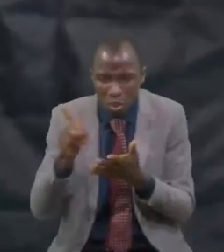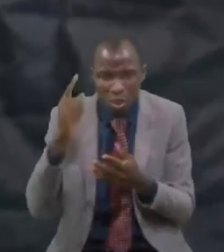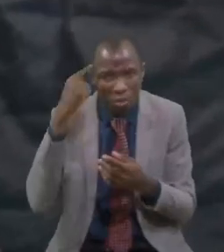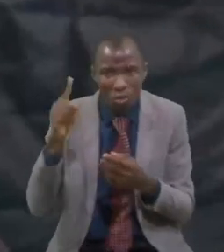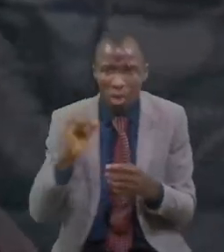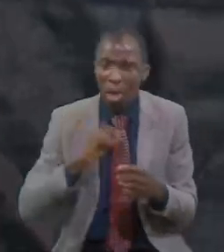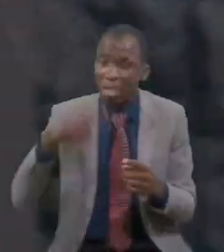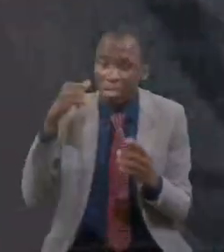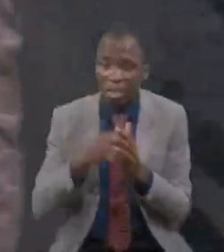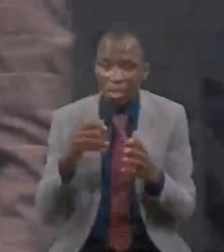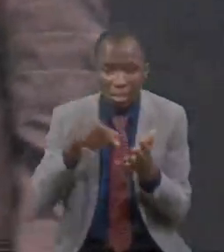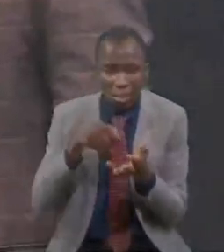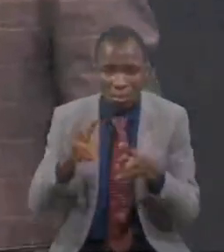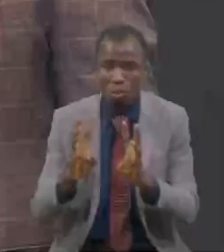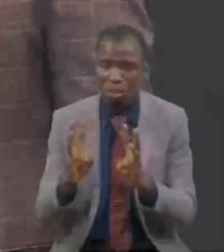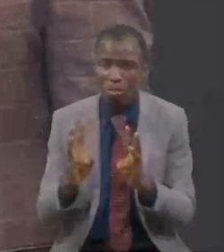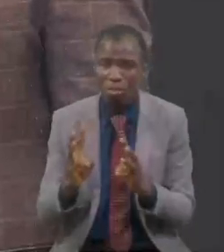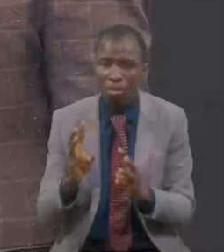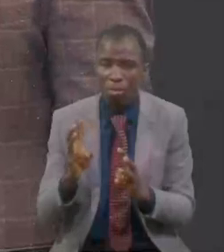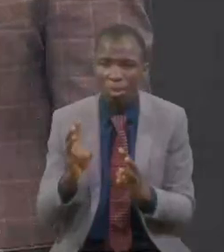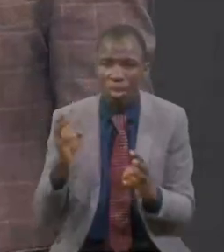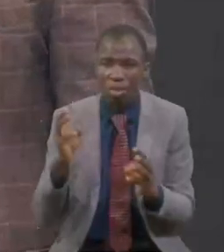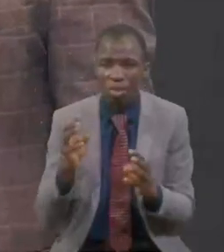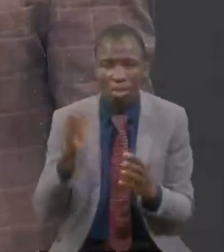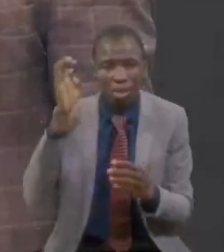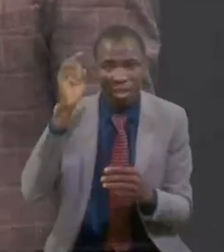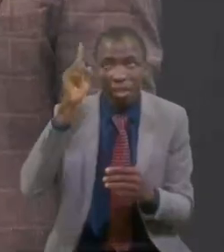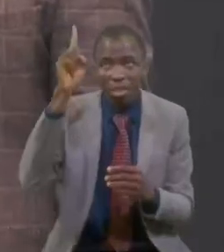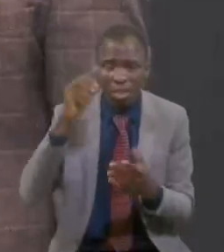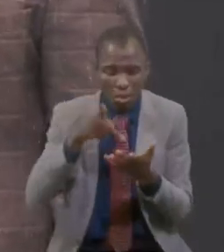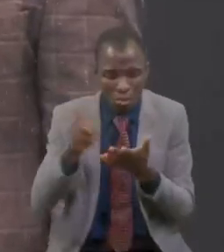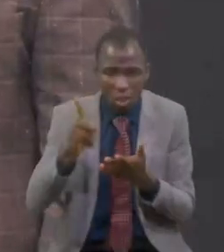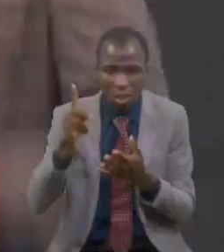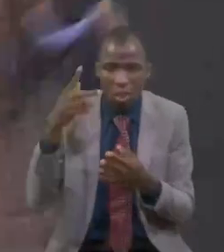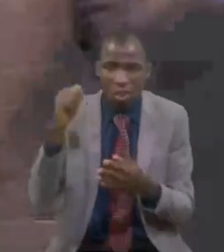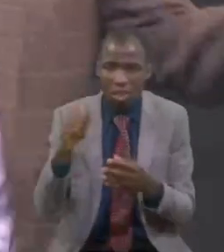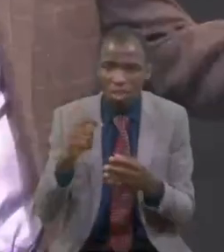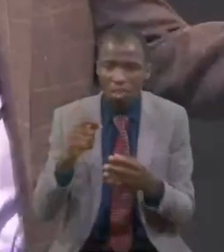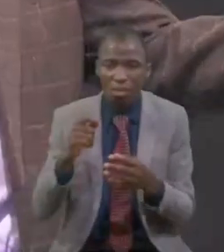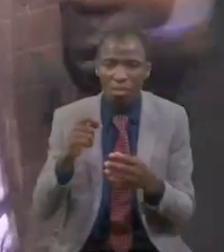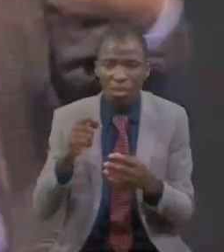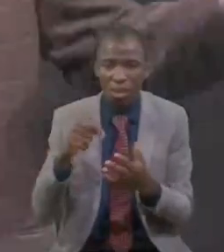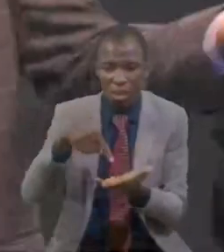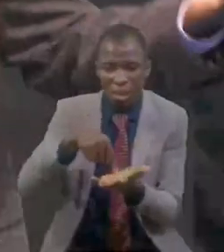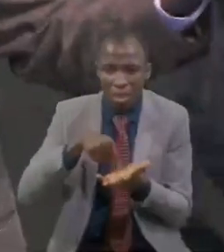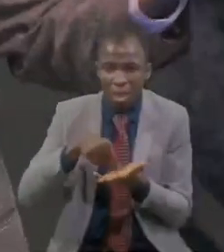et je le dis de cette manière Christ a payé la